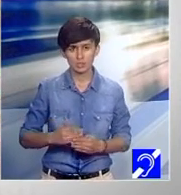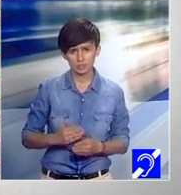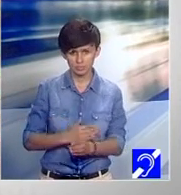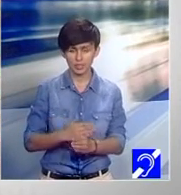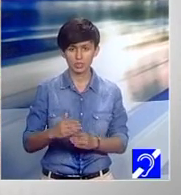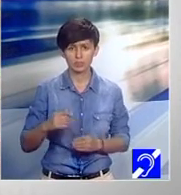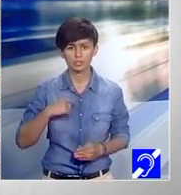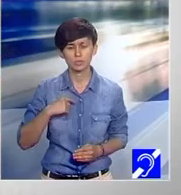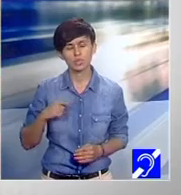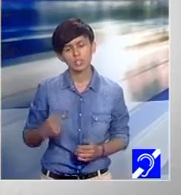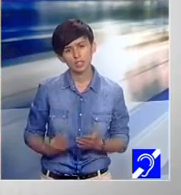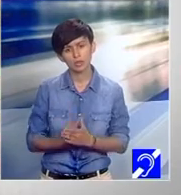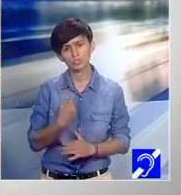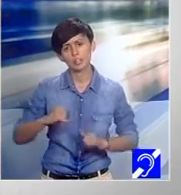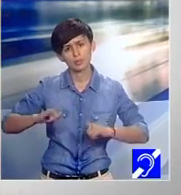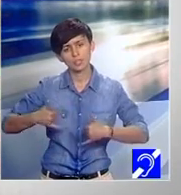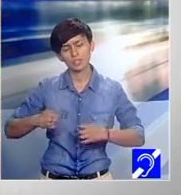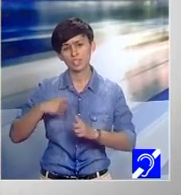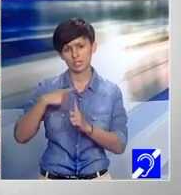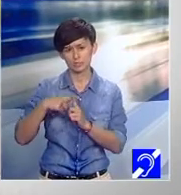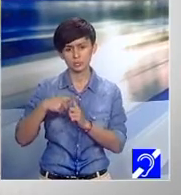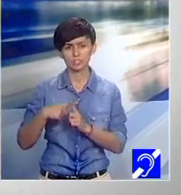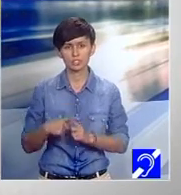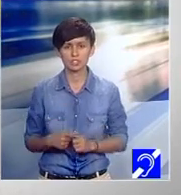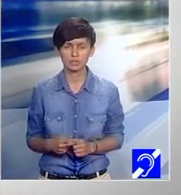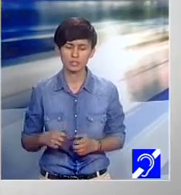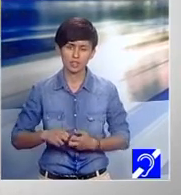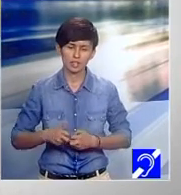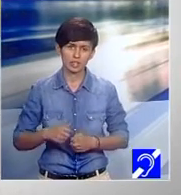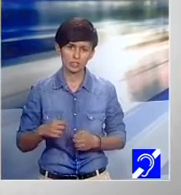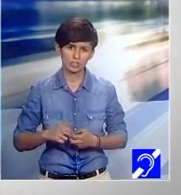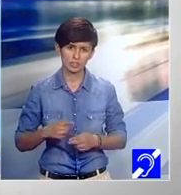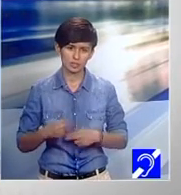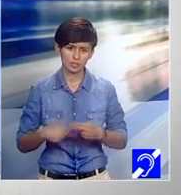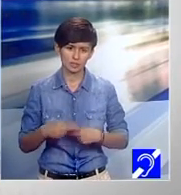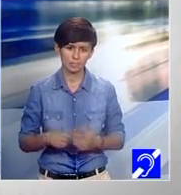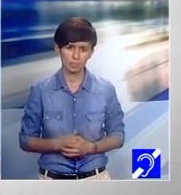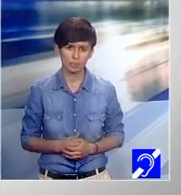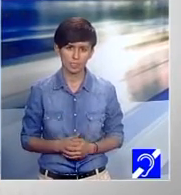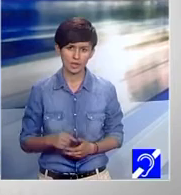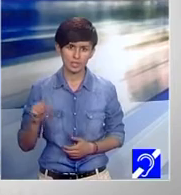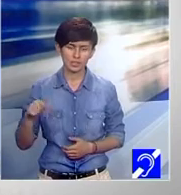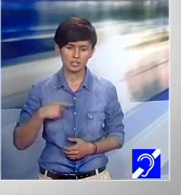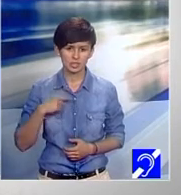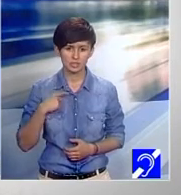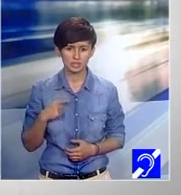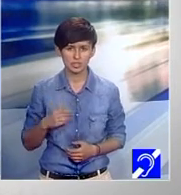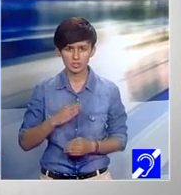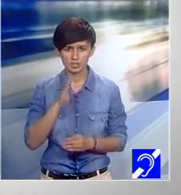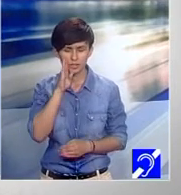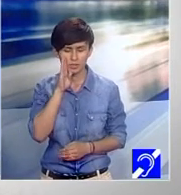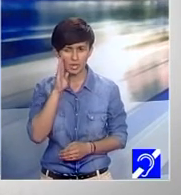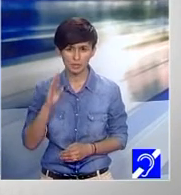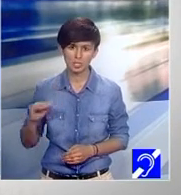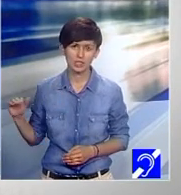caz pozitiv, depistat tardiv, din păcate. Doamna Laura Petreuș, sunteți mamă de copil, de